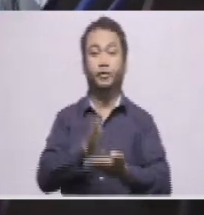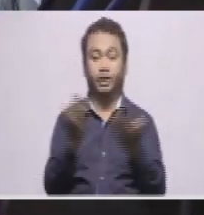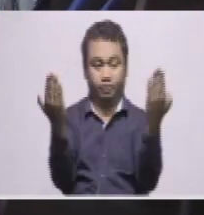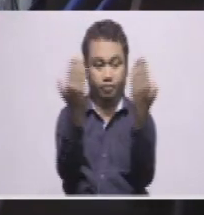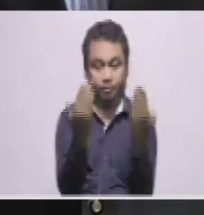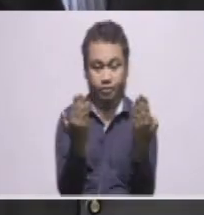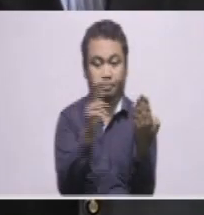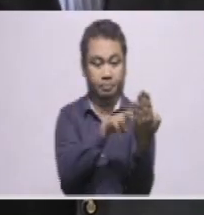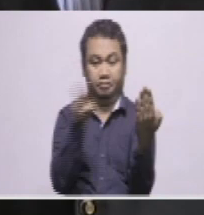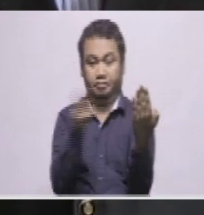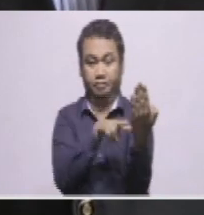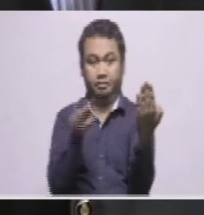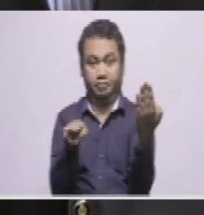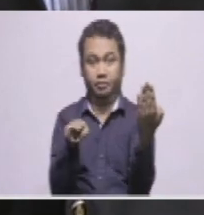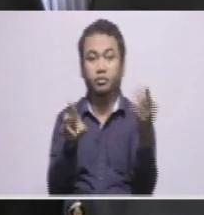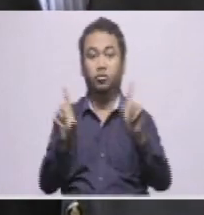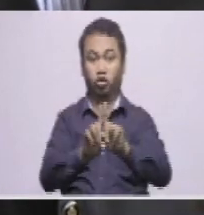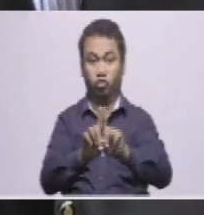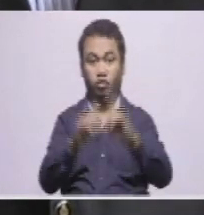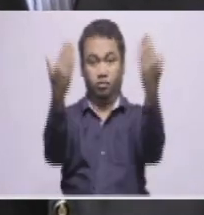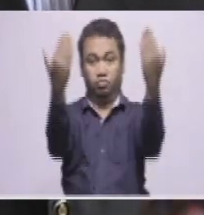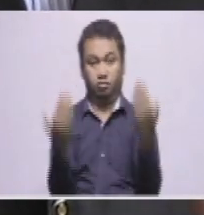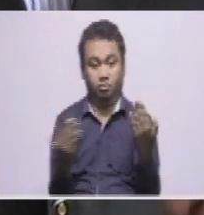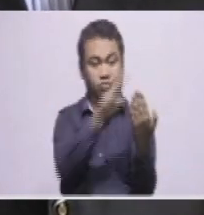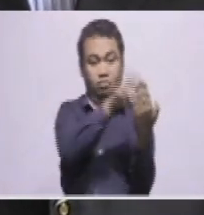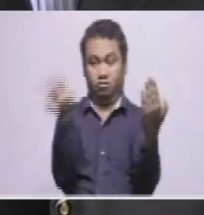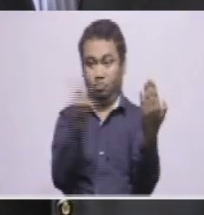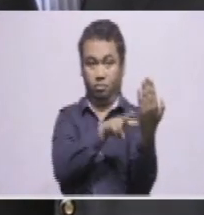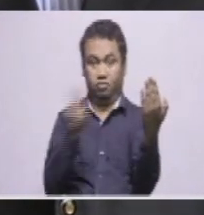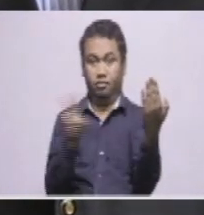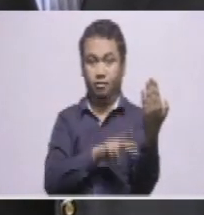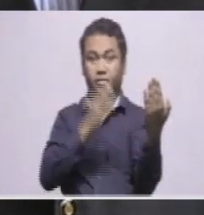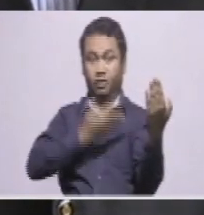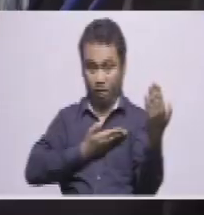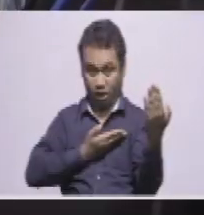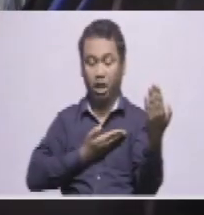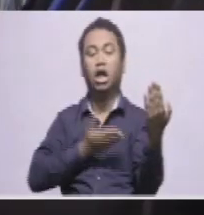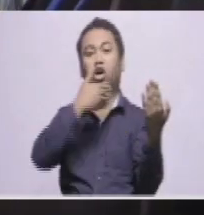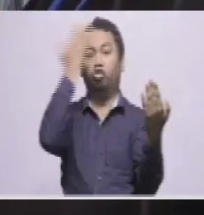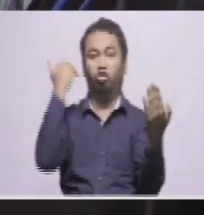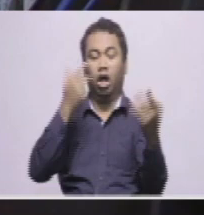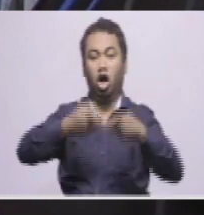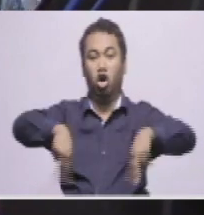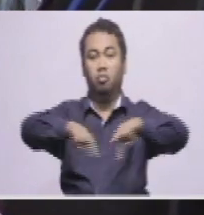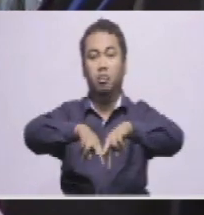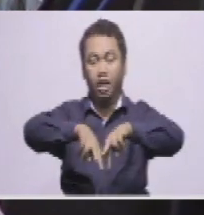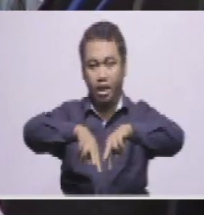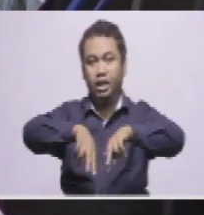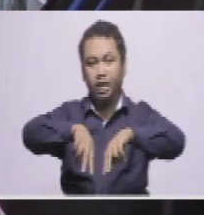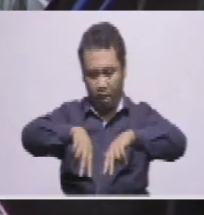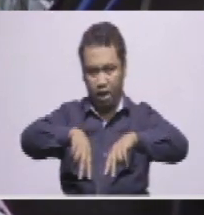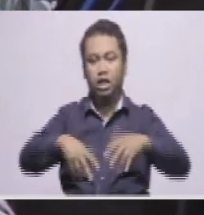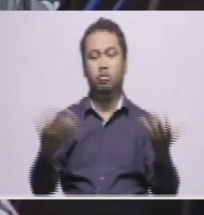sy validation ataon'ireo commissaire électoraux nationaux an'ireo valim-pifidianan'ireo amin'izay dia mivoaka atsy amin'ilay